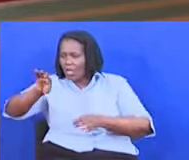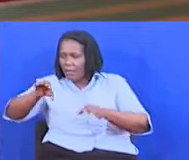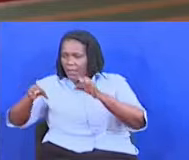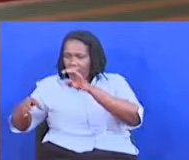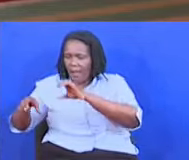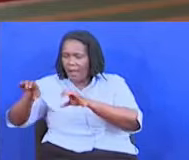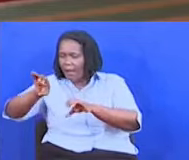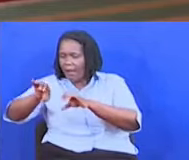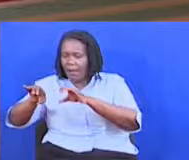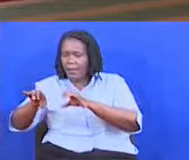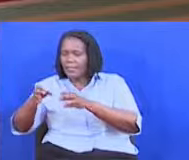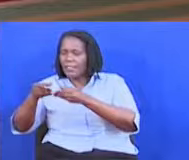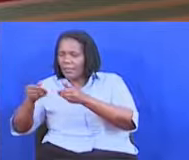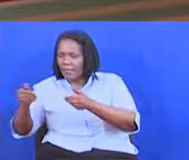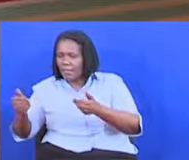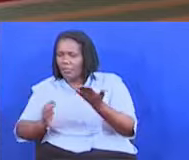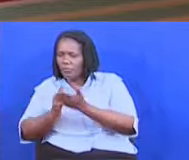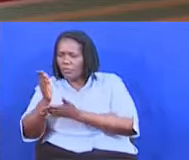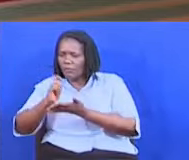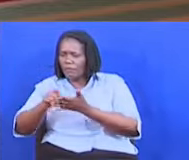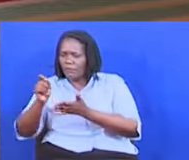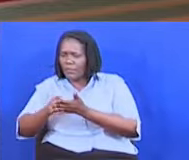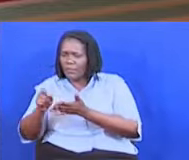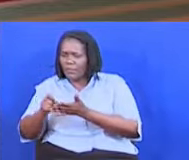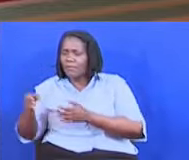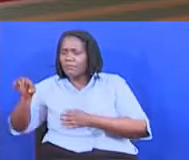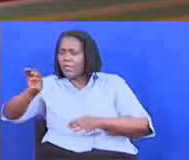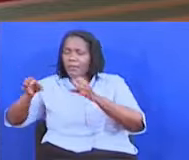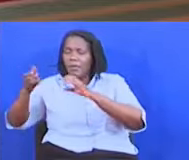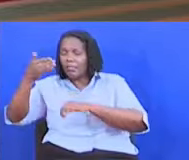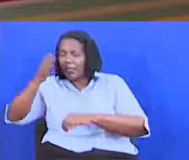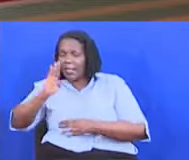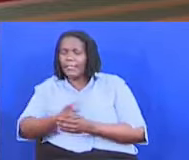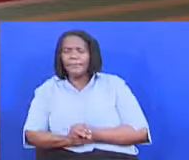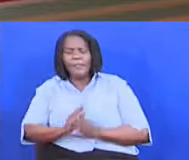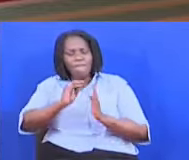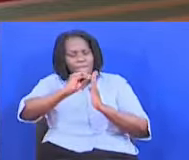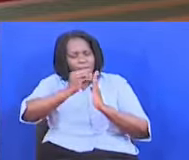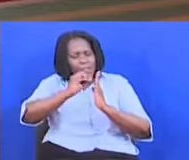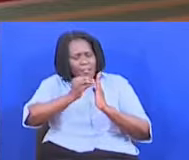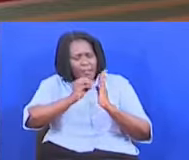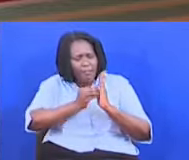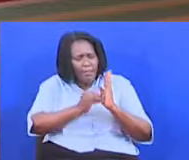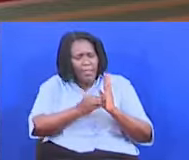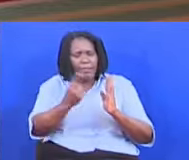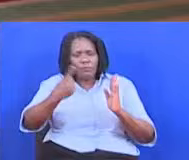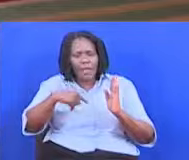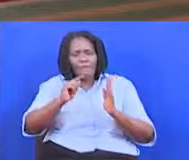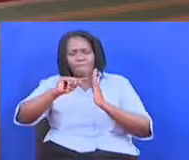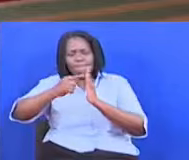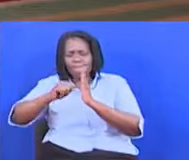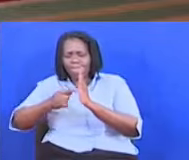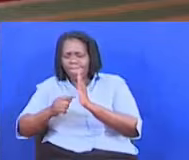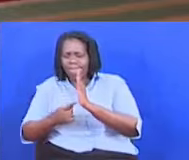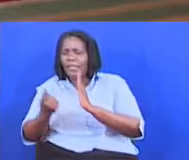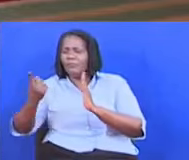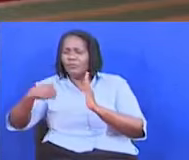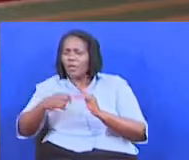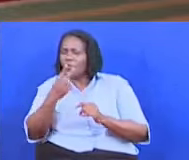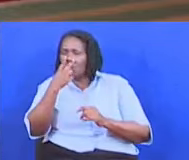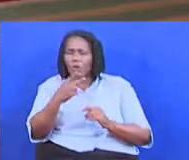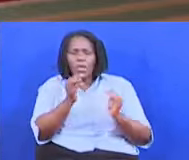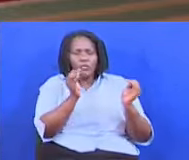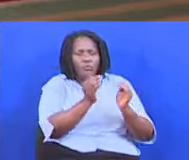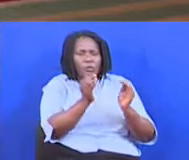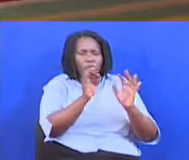kutumia ofisi ya mkemia mkuu wa serikali, tuna vigezo na masharti ya jinsi ya kutunza, kusafirisha na matumizi ya